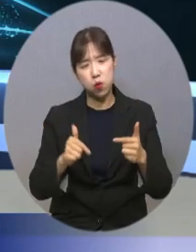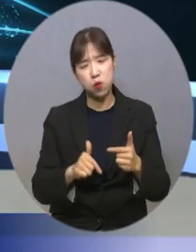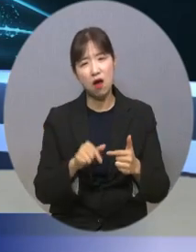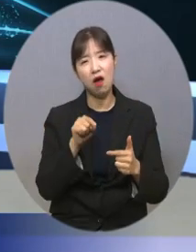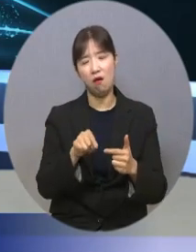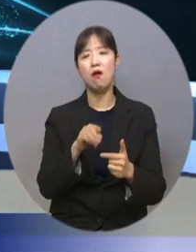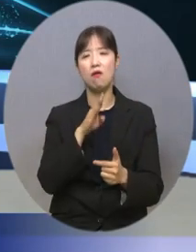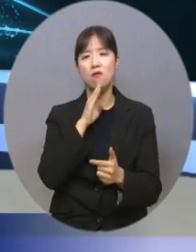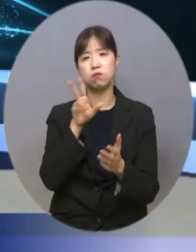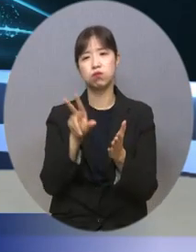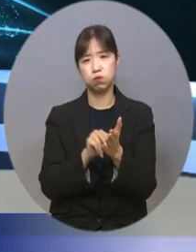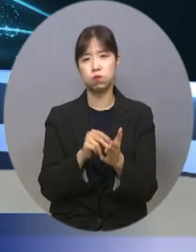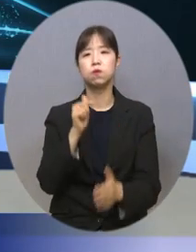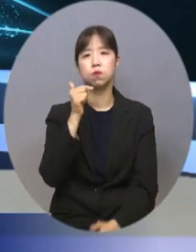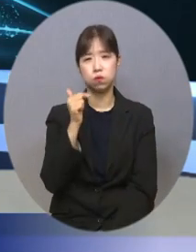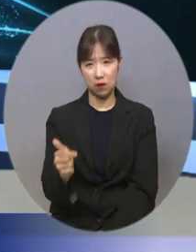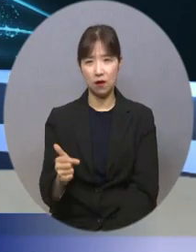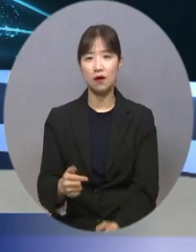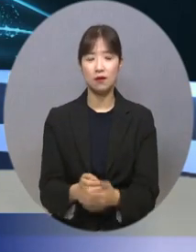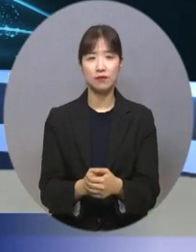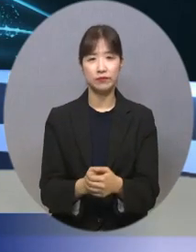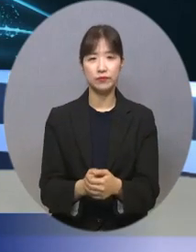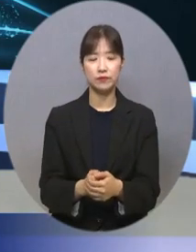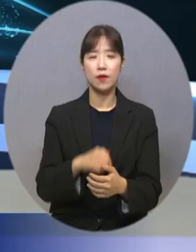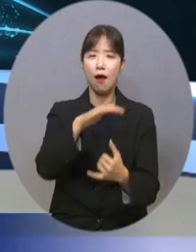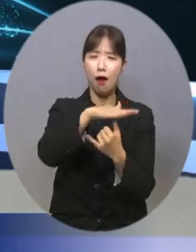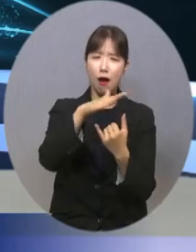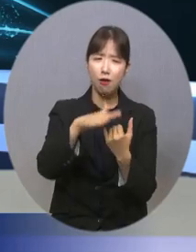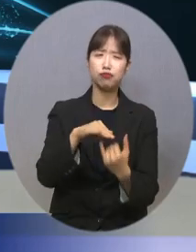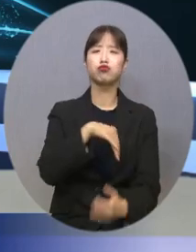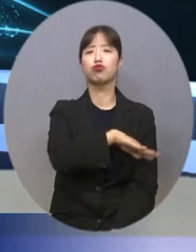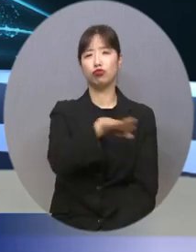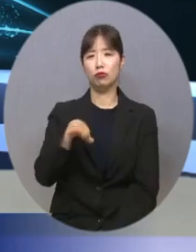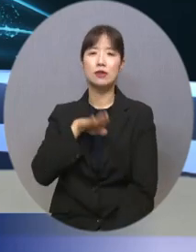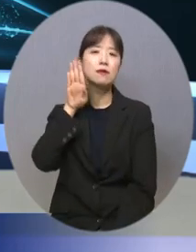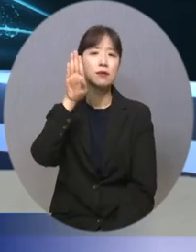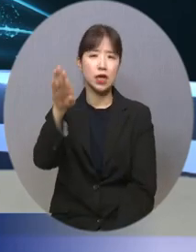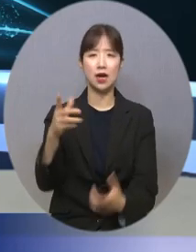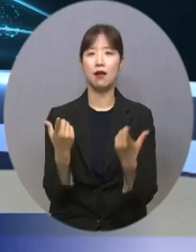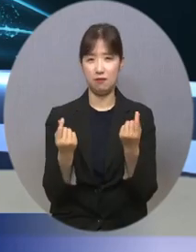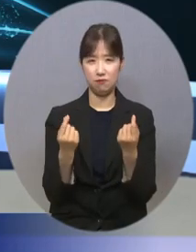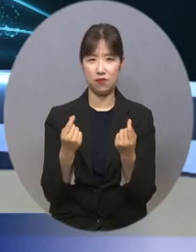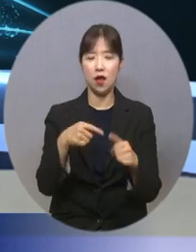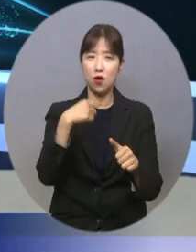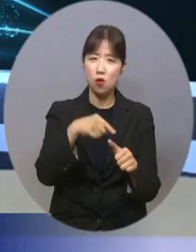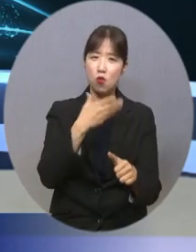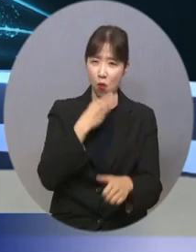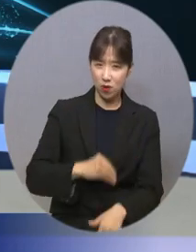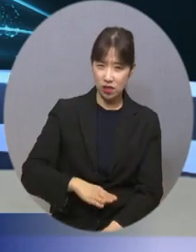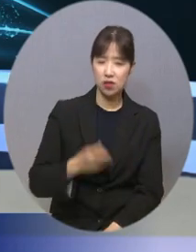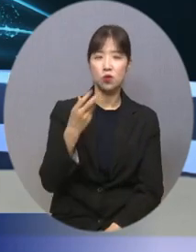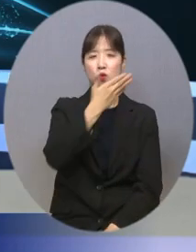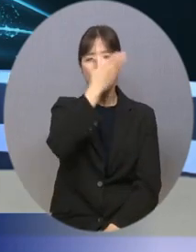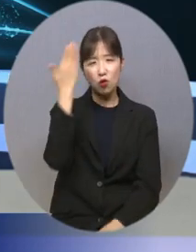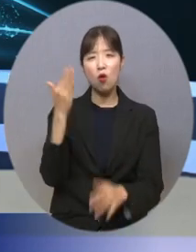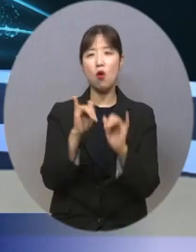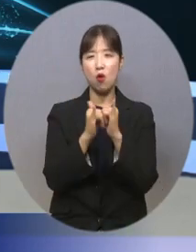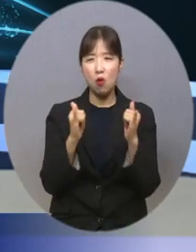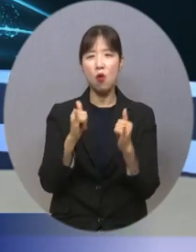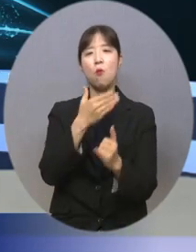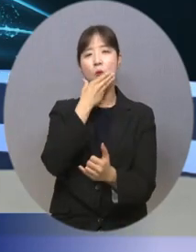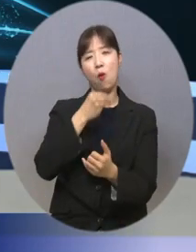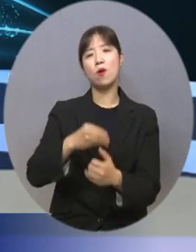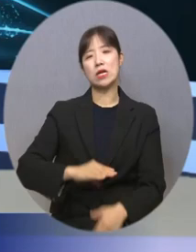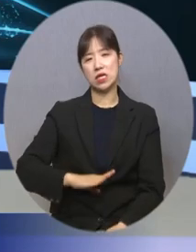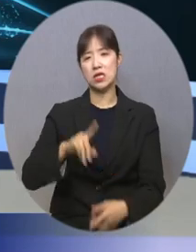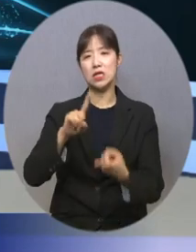문제로 대두되고 있습니다. 아이들은 우리의 미래라는 말이 있습니다. 교육복지와 청년복지에 대한 다양한